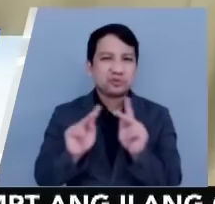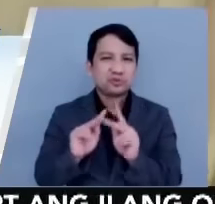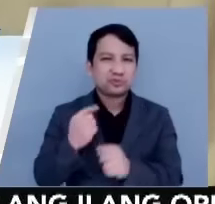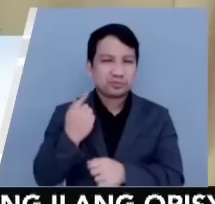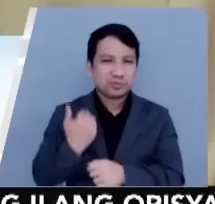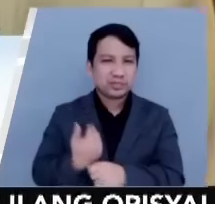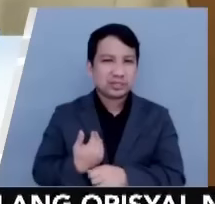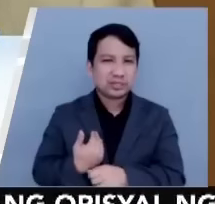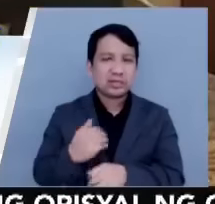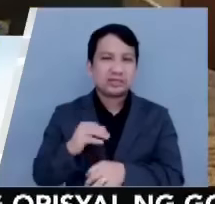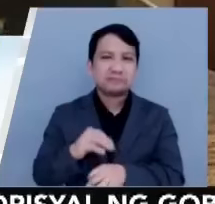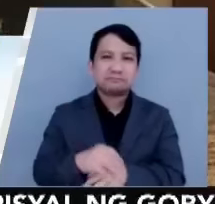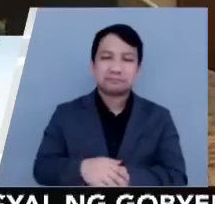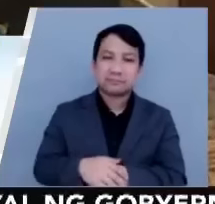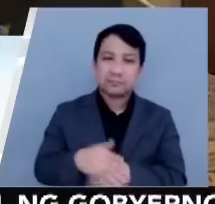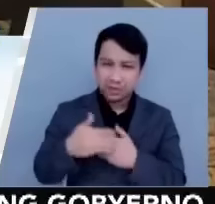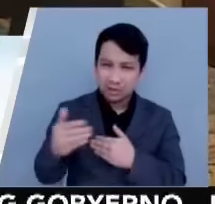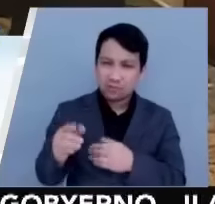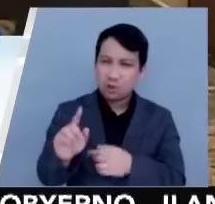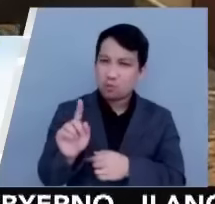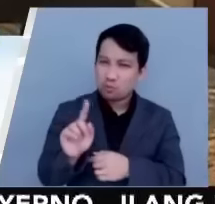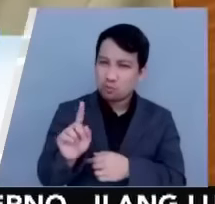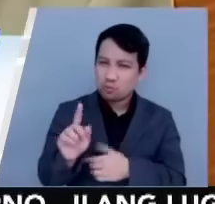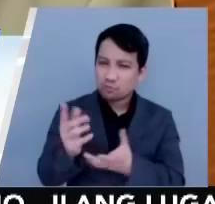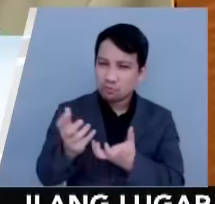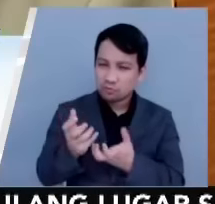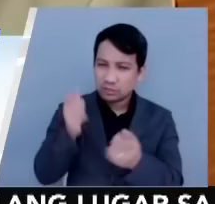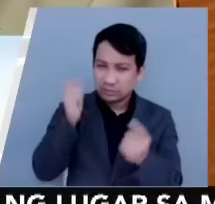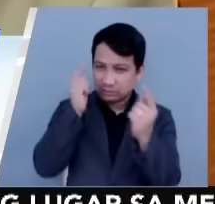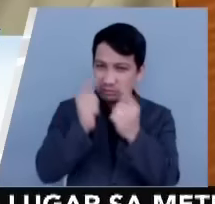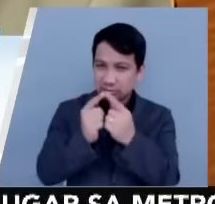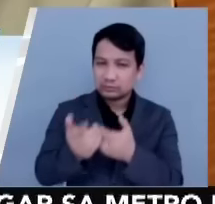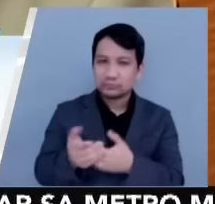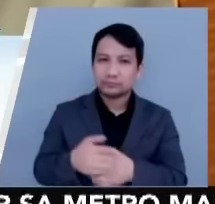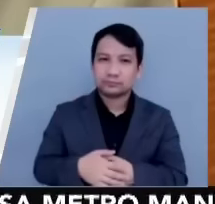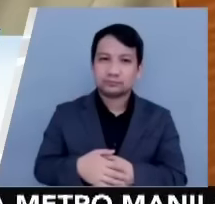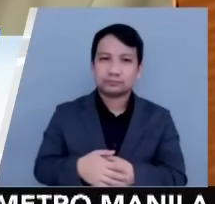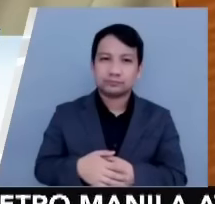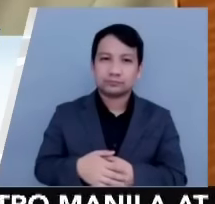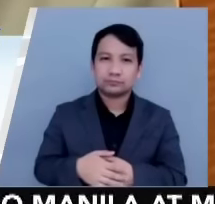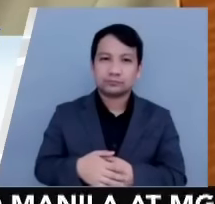Kapuso, ano pa ba ang kanyang goals? I'm just trying my best